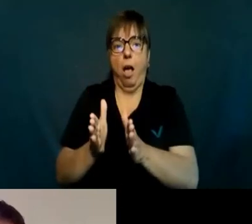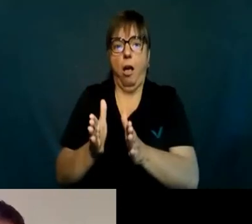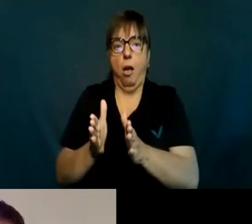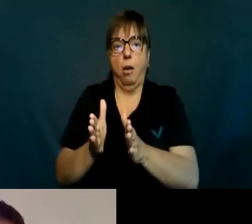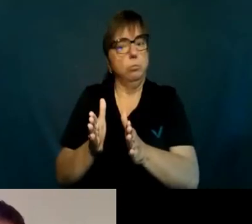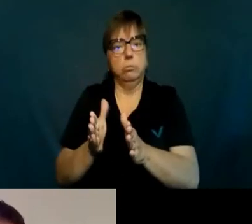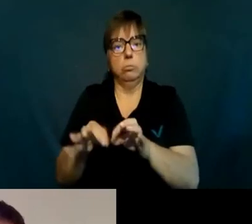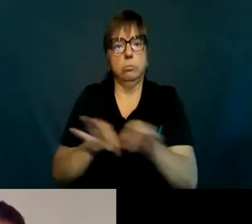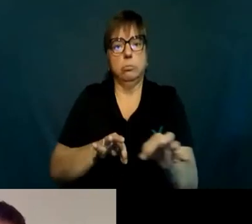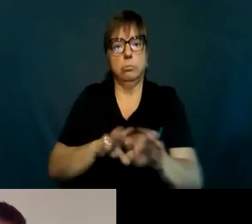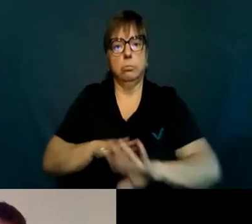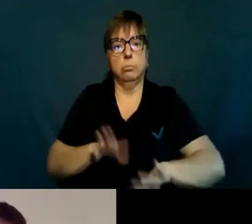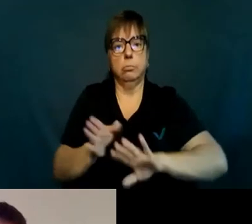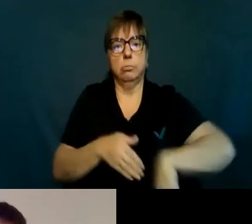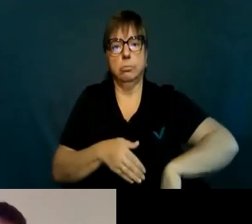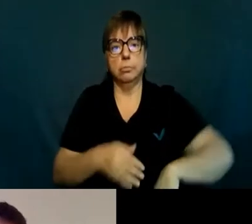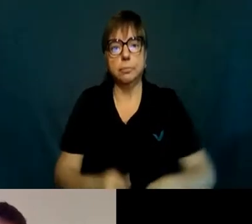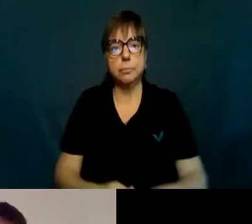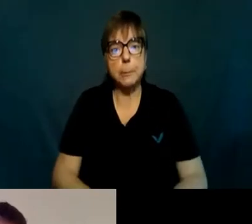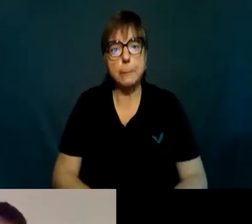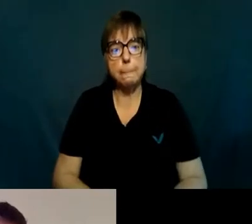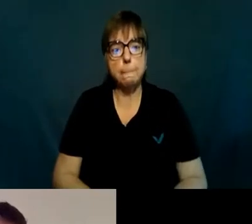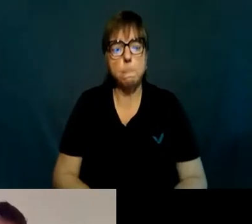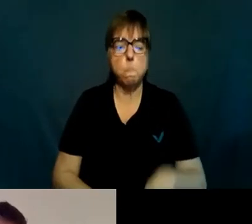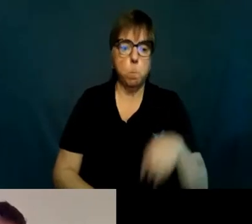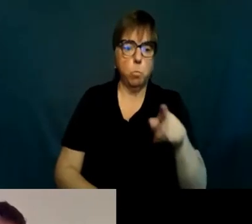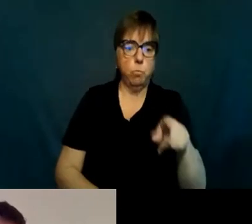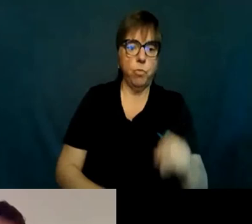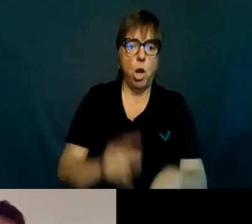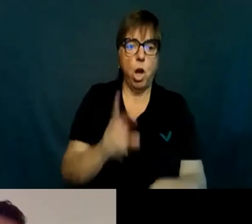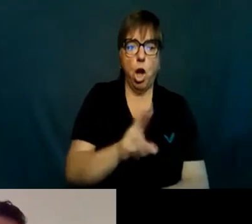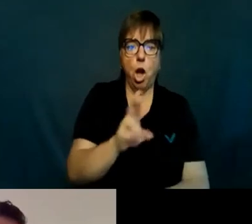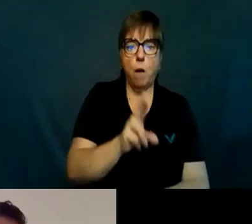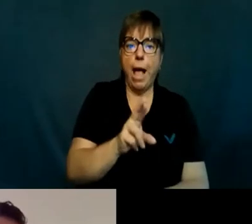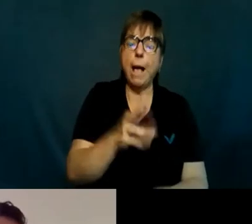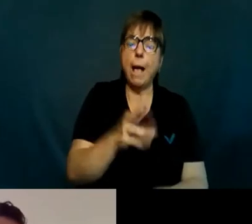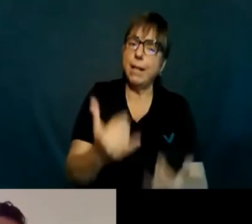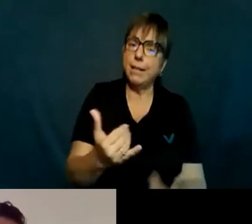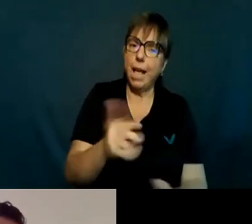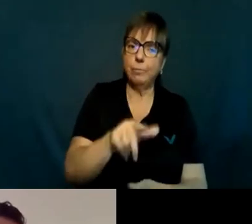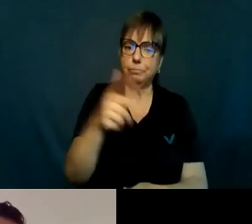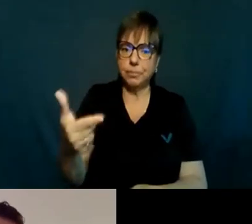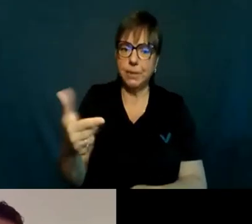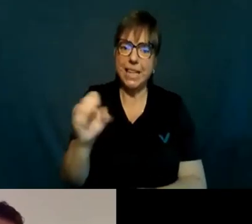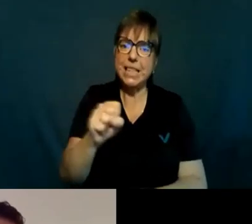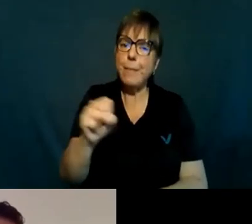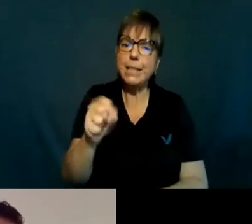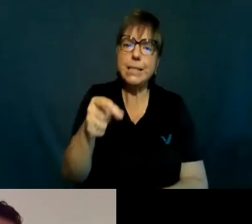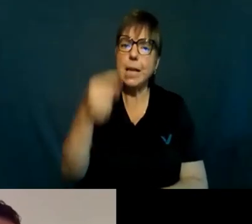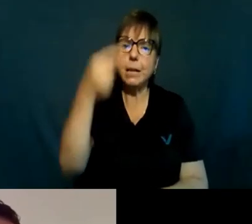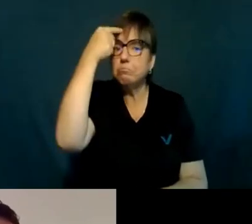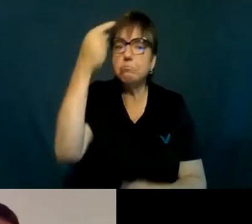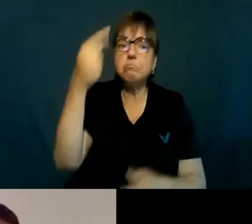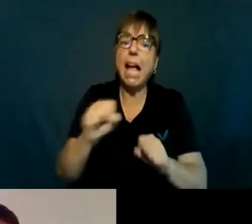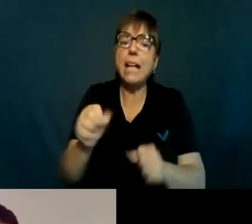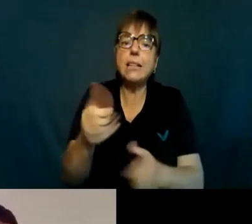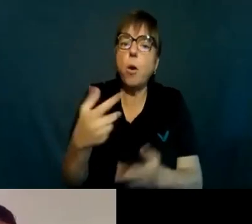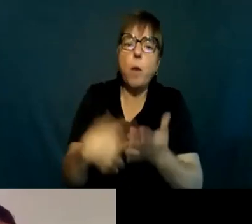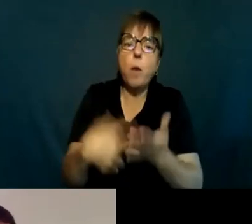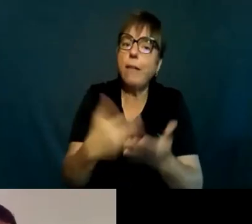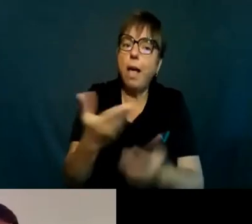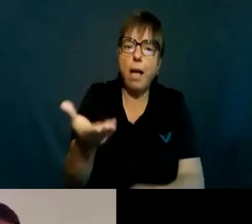fin à ce projet de loi. Passons alors à Sébastien. Vos réactions, Sébastien? Oui,